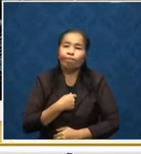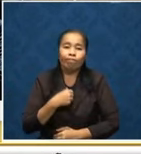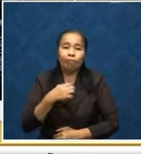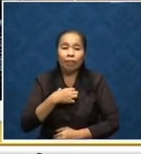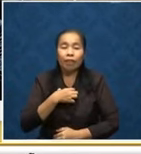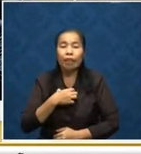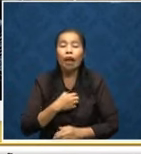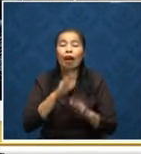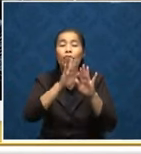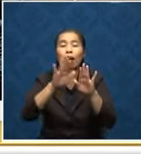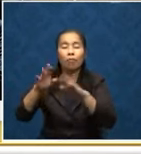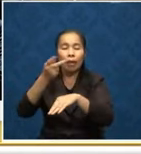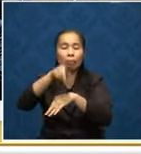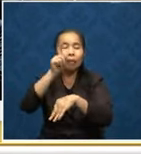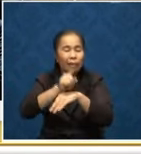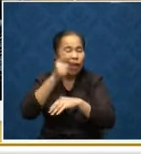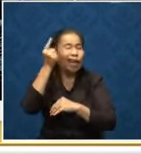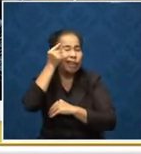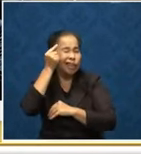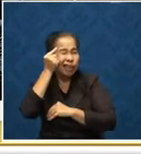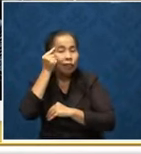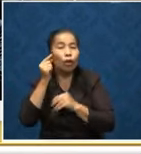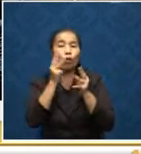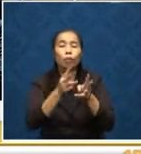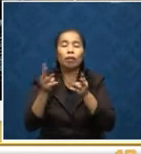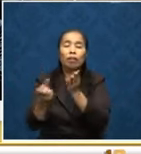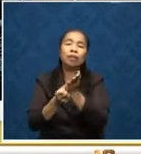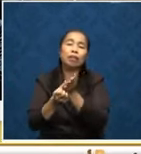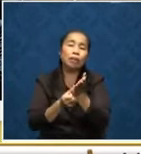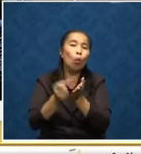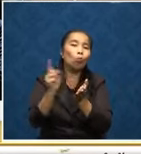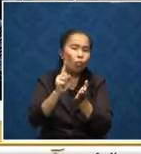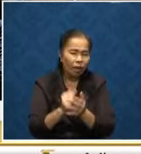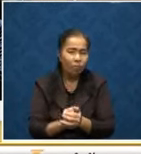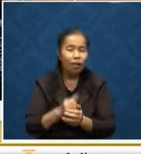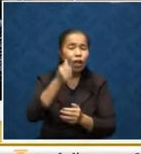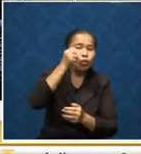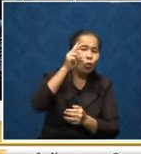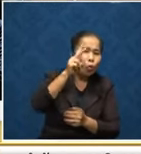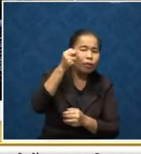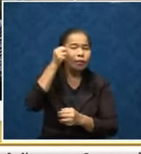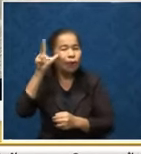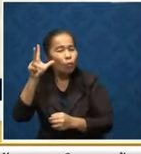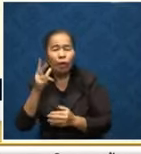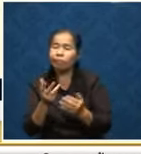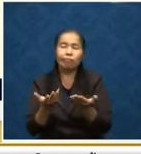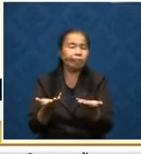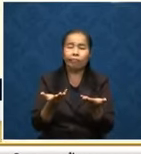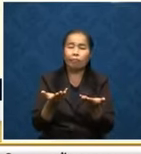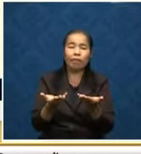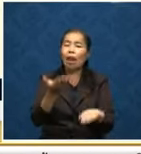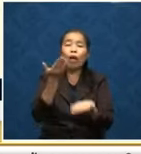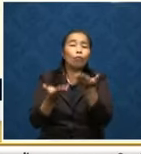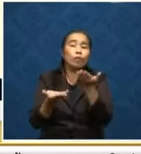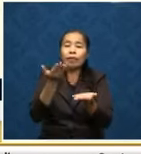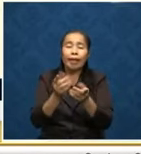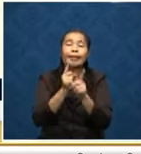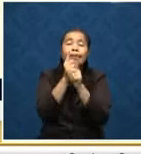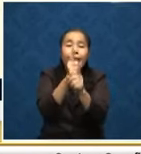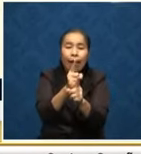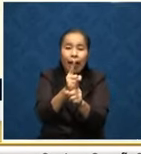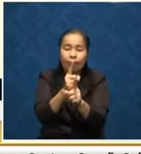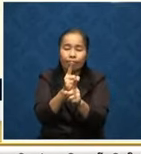ธานได้พิจารณาหาทางแก้ไขด้วยส่วนจะเรื่อง2วันหรือ3วันก็ขออนุญาตรับฟังเสียงใน